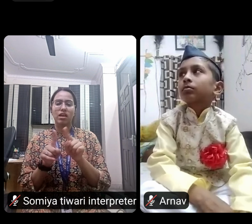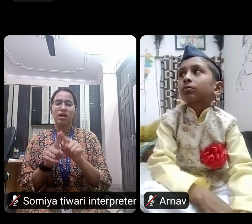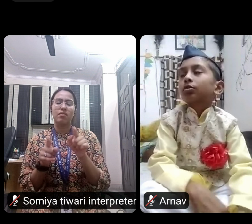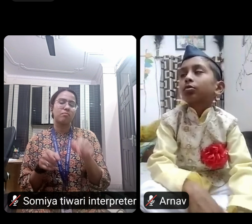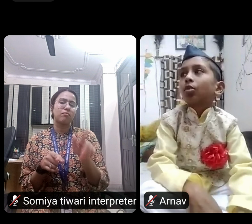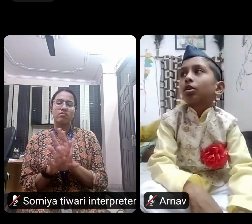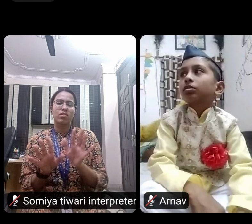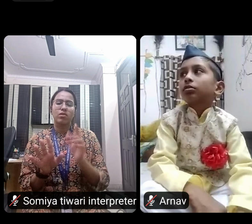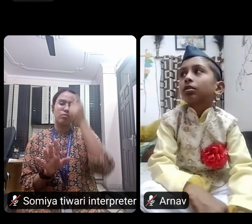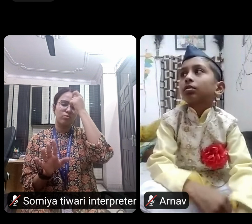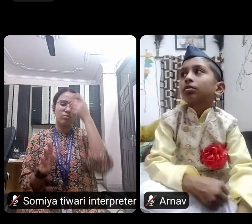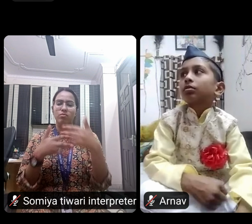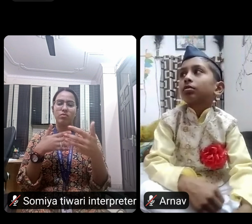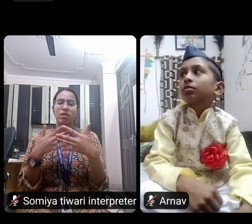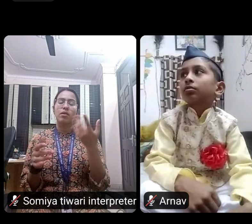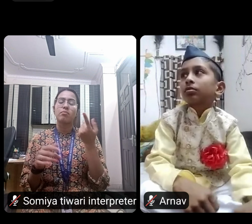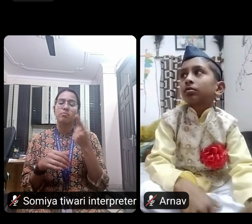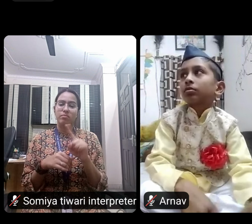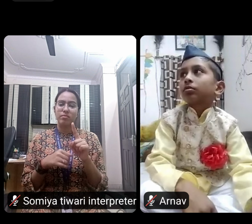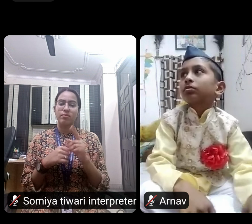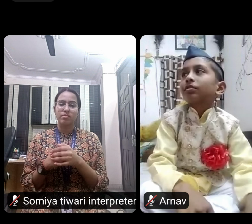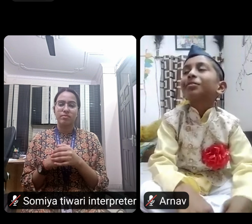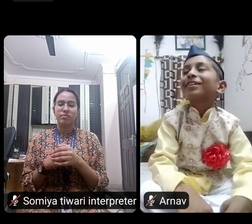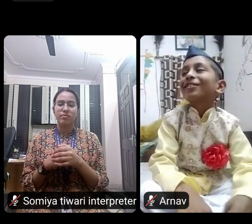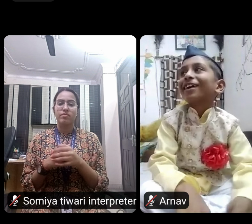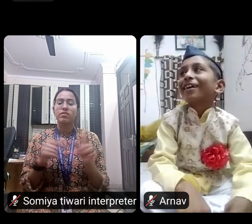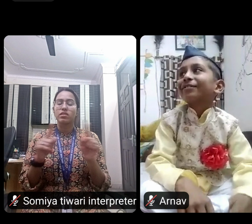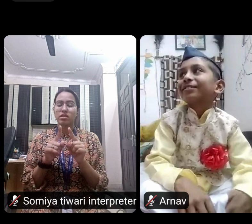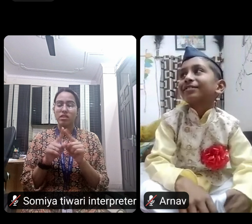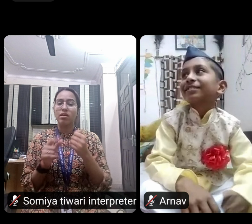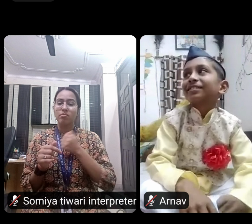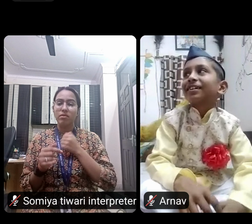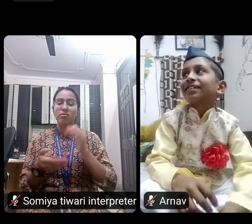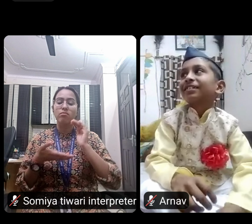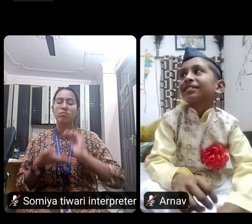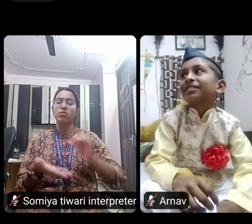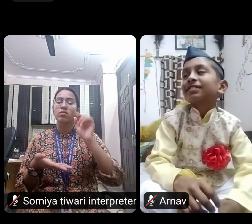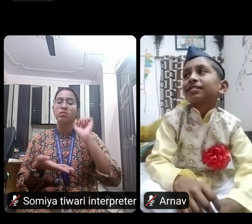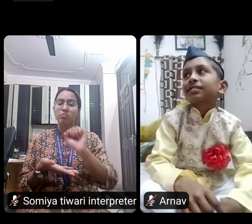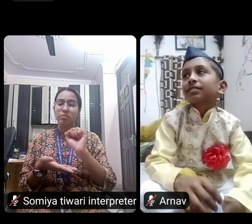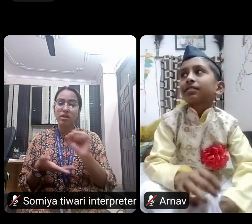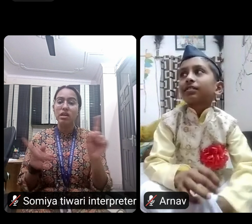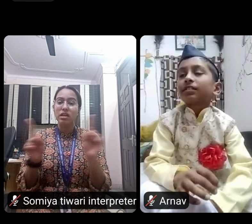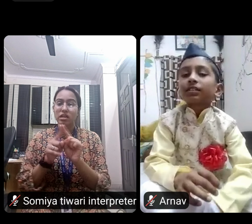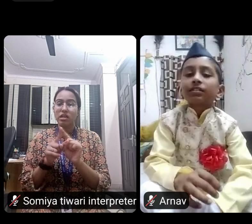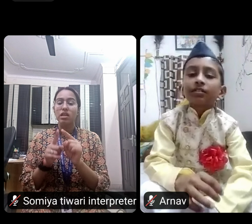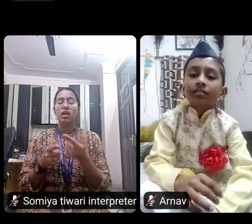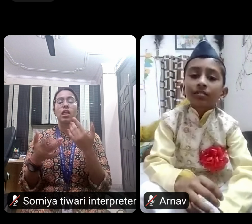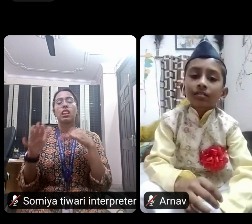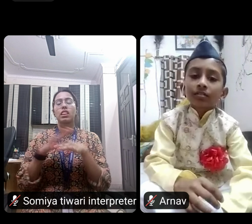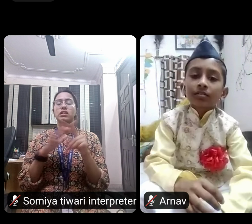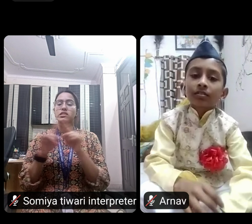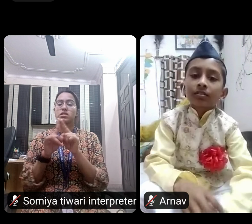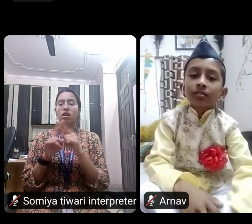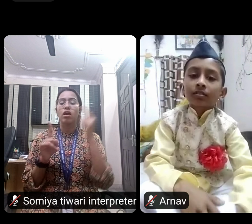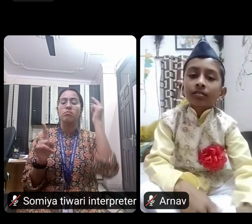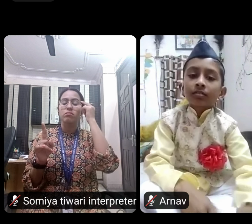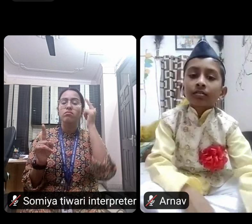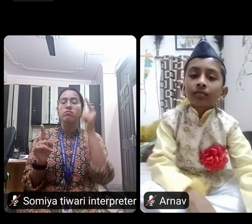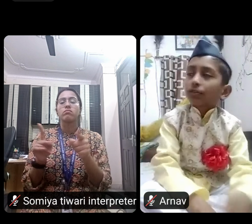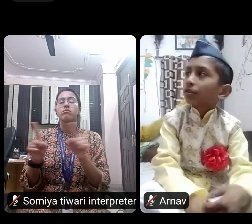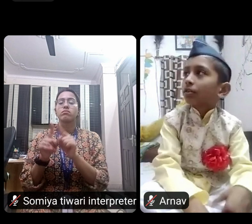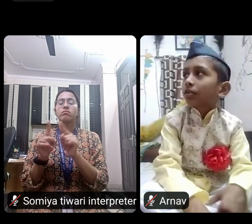एक्सपेक्टेशंस हैं वो हमें रियलिस्टिक रखनी चाहिए। हमें अपने बच्चों की कैपेबिलिटीज के हिसाब से रियलिस्टिक एक्सपेक्टेशंस रख के